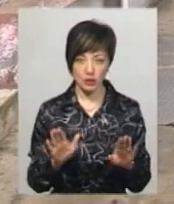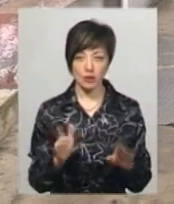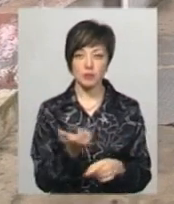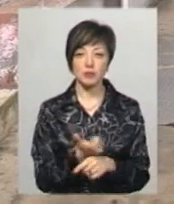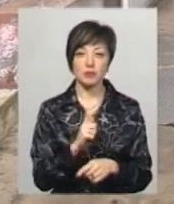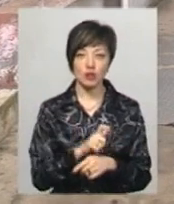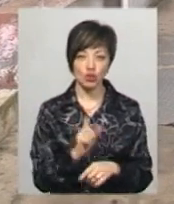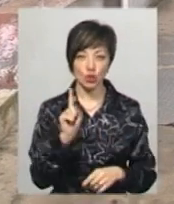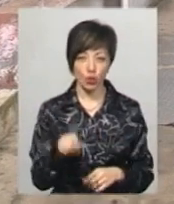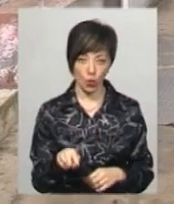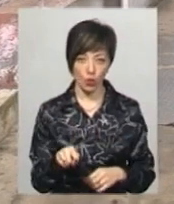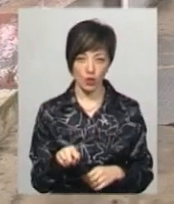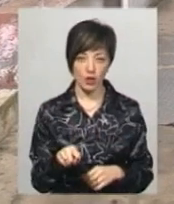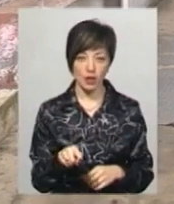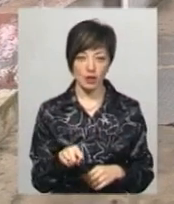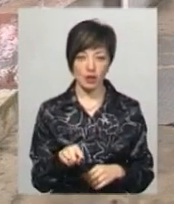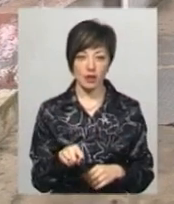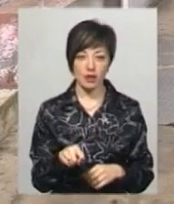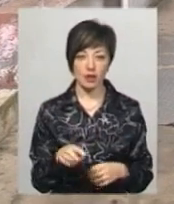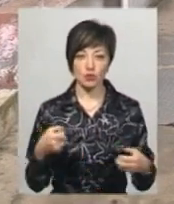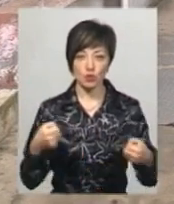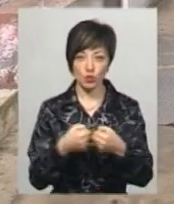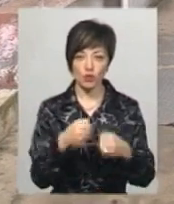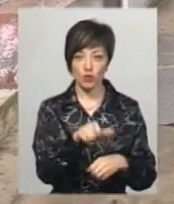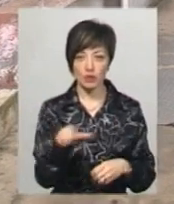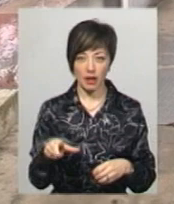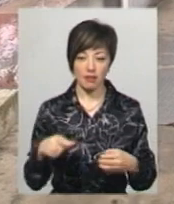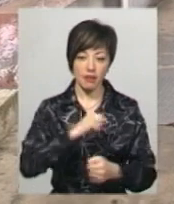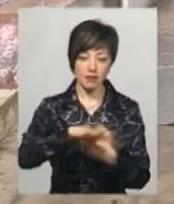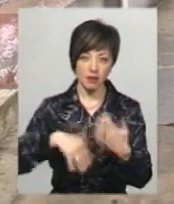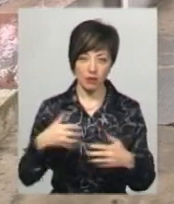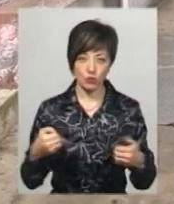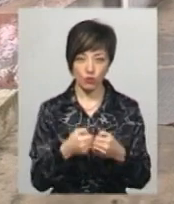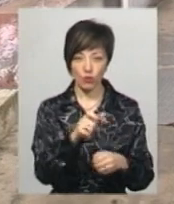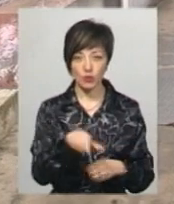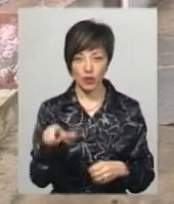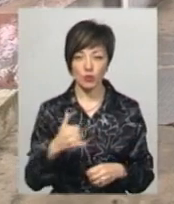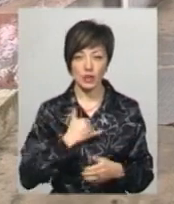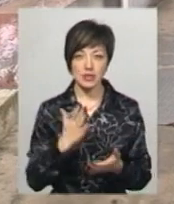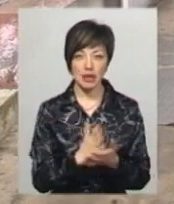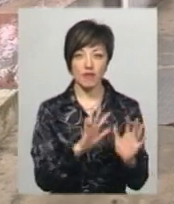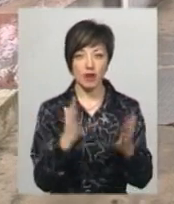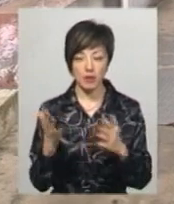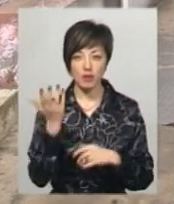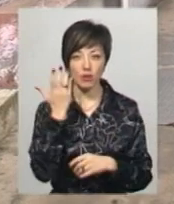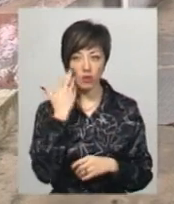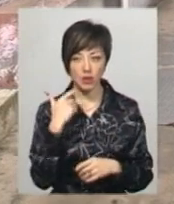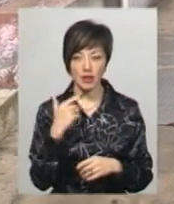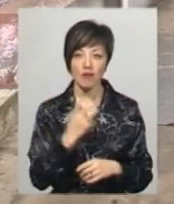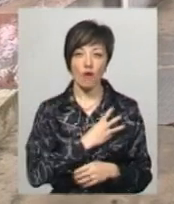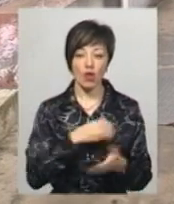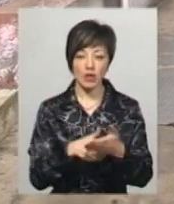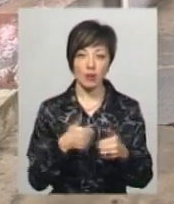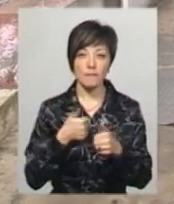більше того, він столкнув людей, він на скандали столкнув. У нас є такі случаї, що за